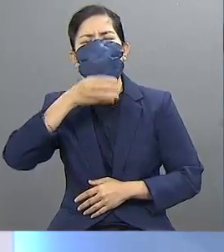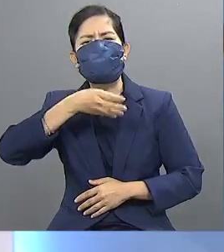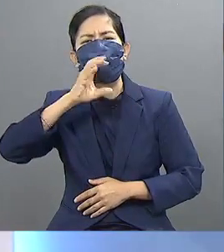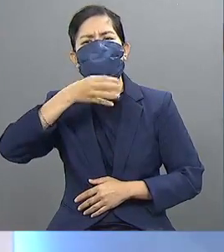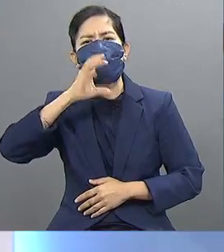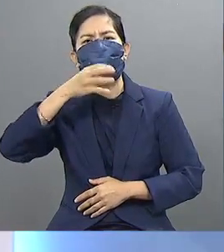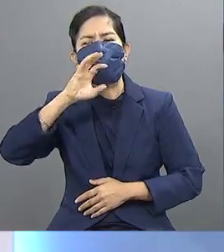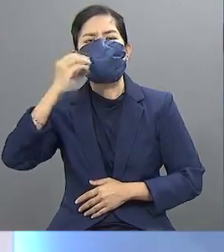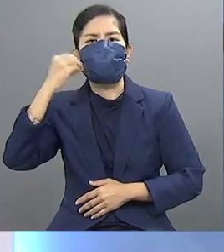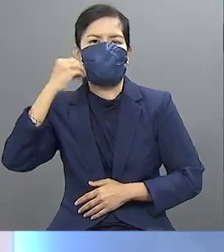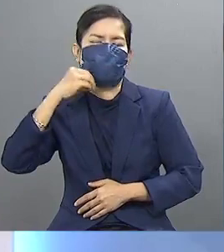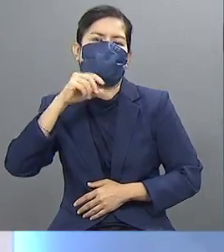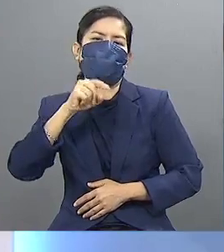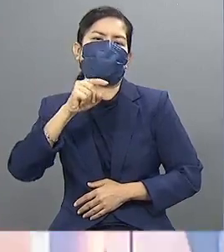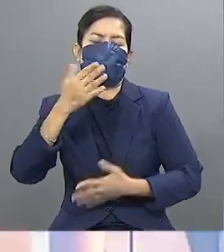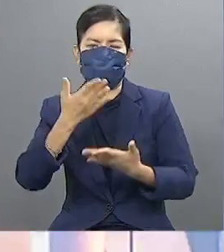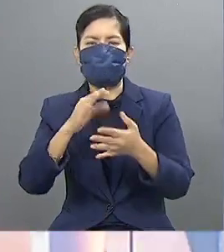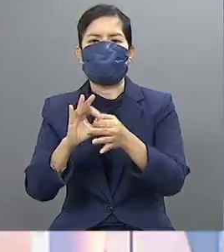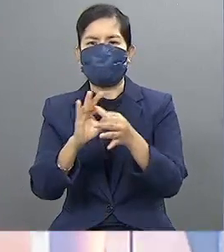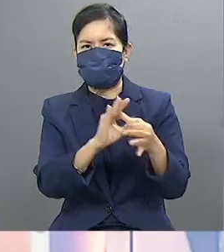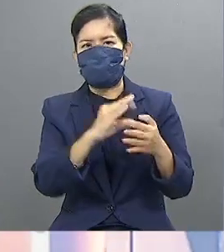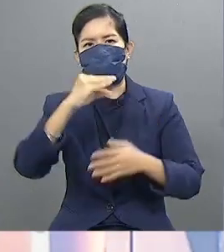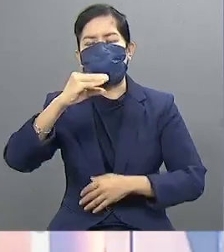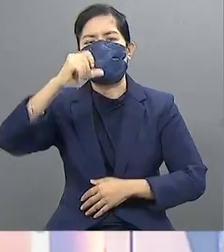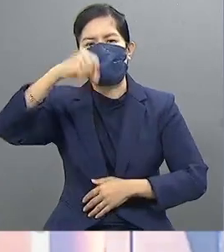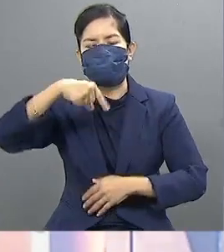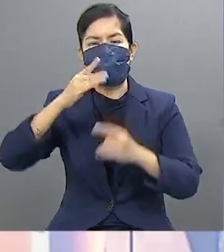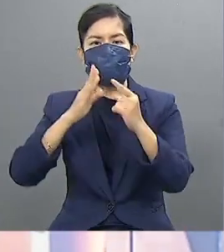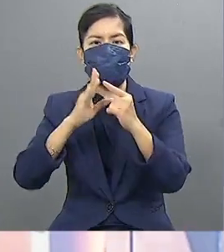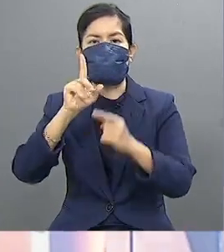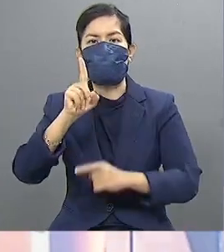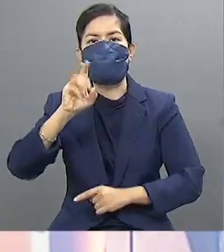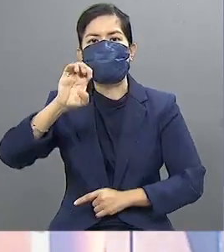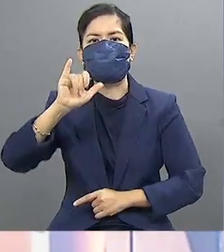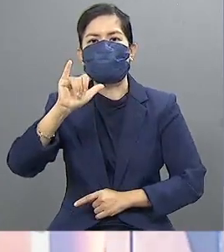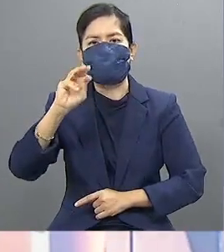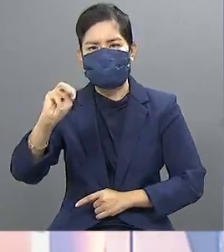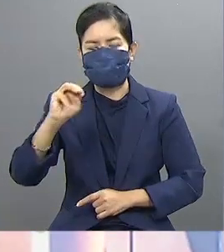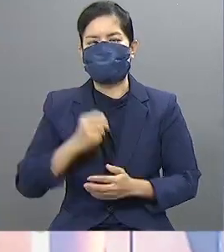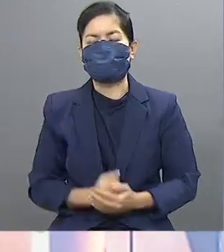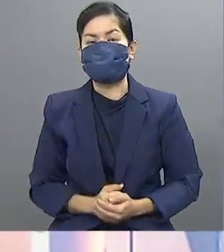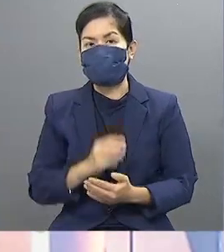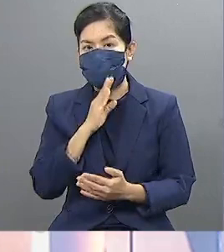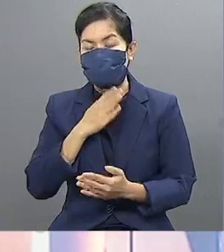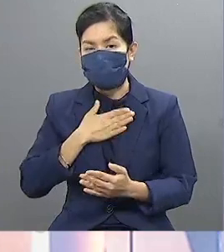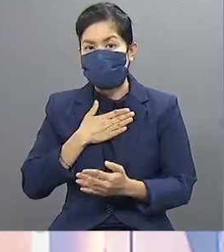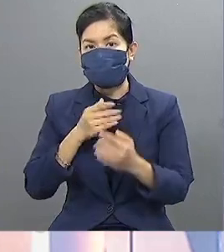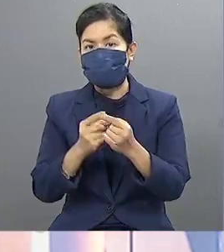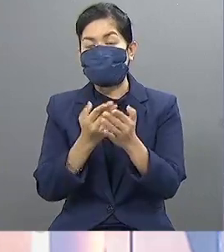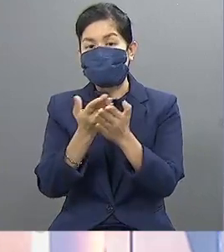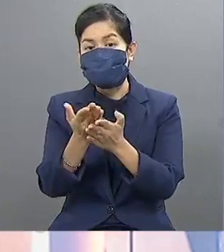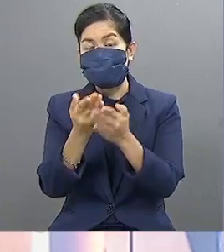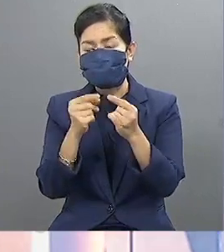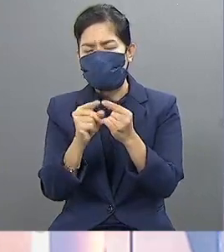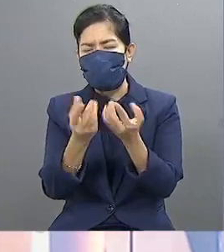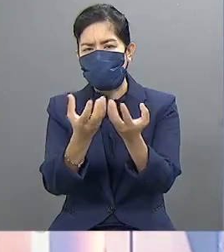อ่อนรสชาติอ่อนลงครับ คุณหมอคะถ้าหากว่าเราไปตามร้านสรรพสินค้าห้างสรรพสินค้าต่างๆเราหยิบอาหารขึ้นมาสักหนึ่งซองเนี่ยด้านหลังเขาจะมีว่าเขีย